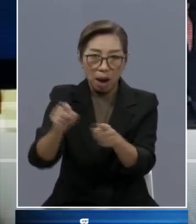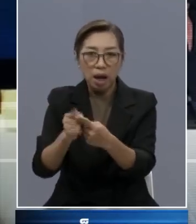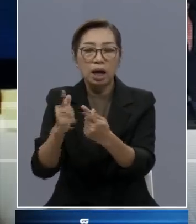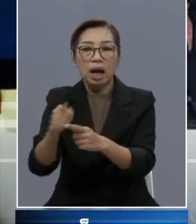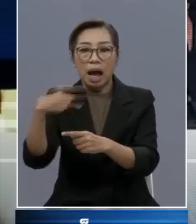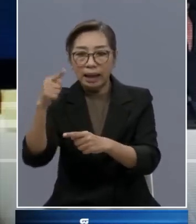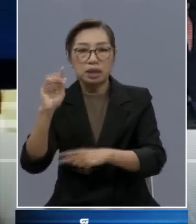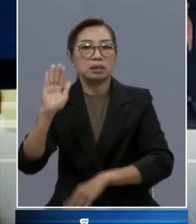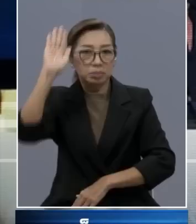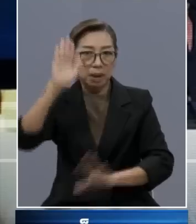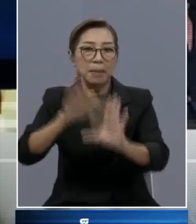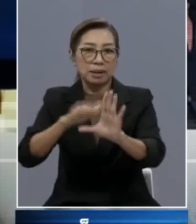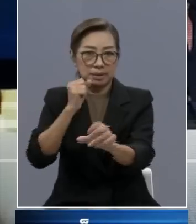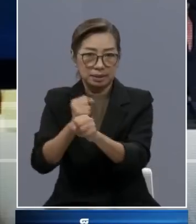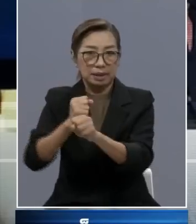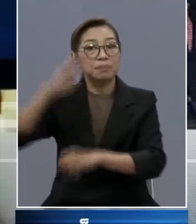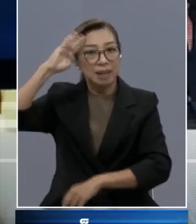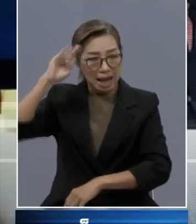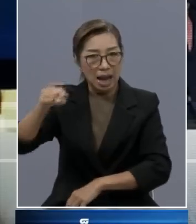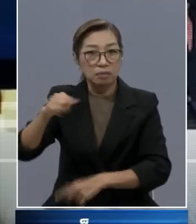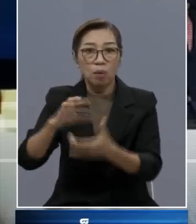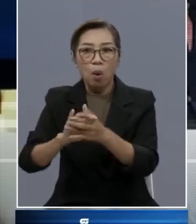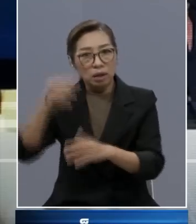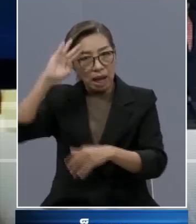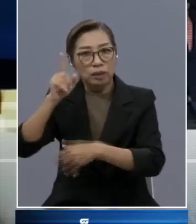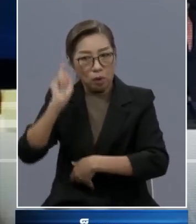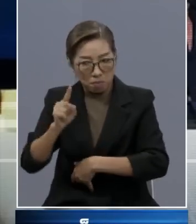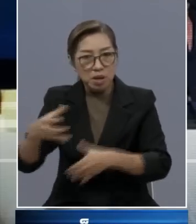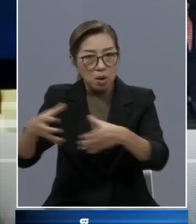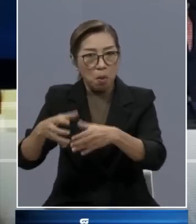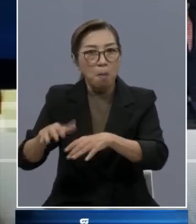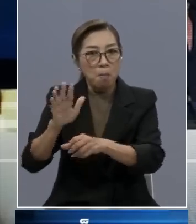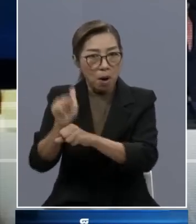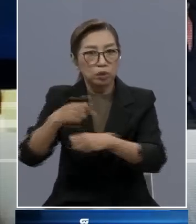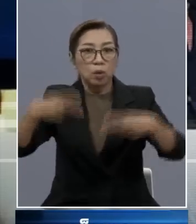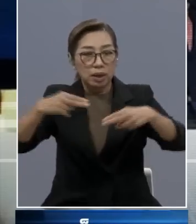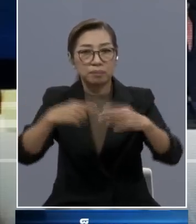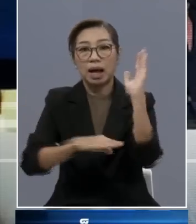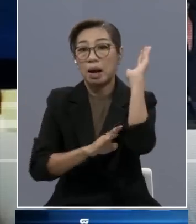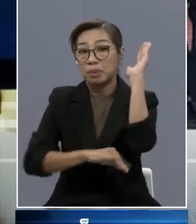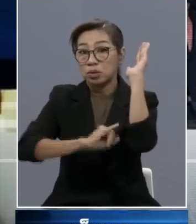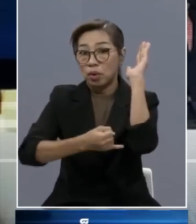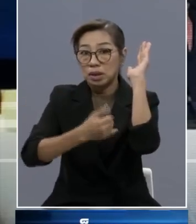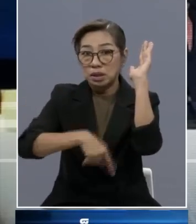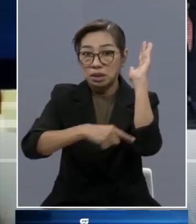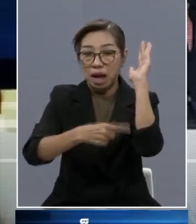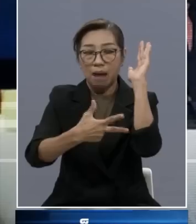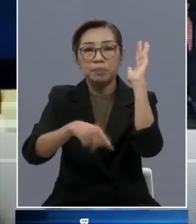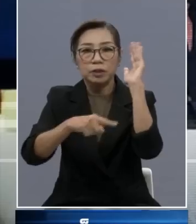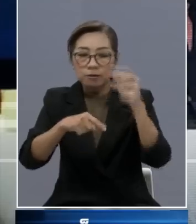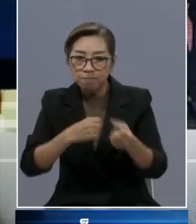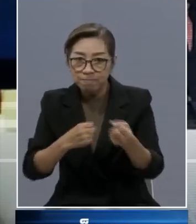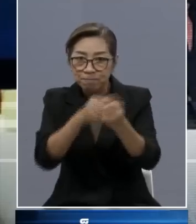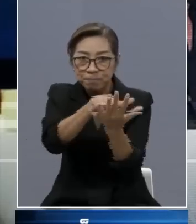ามเรื่องที่5ครับผลักดันกระบวนการสันติภาพอย่างยั่งยืนในพื้นที่จังหวัดชายแดนใต้นะฮะเรื่องที่6ครับ ผลัก